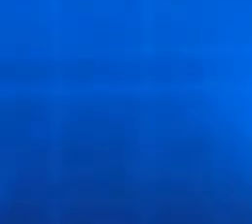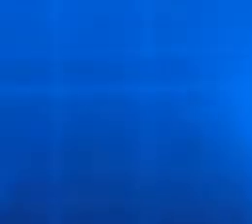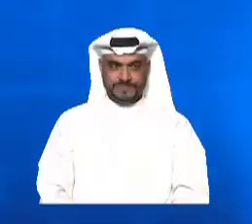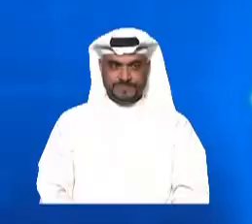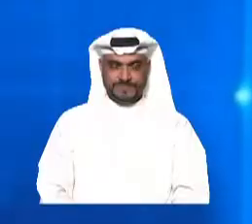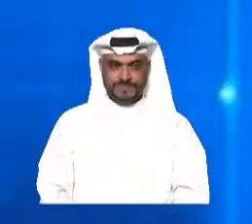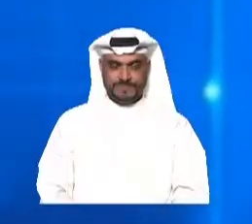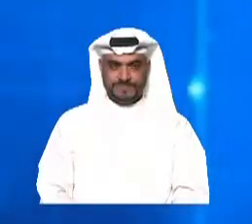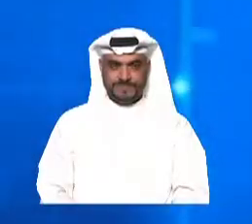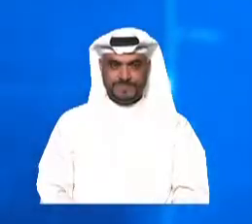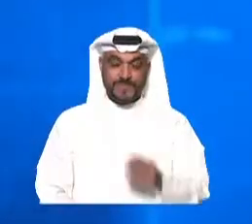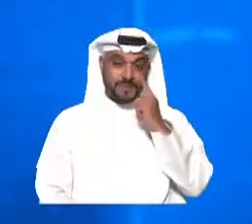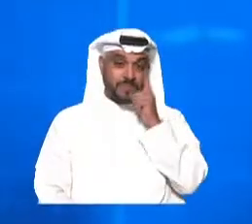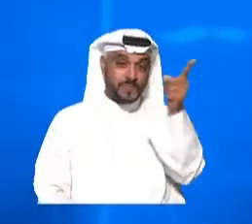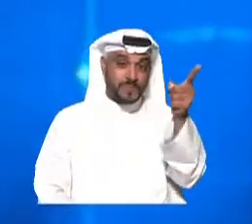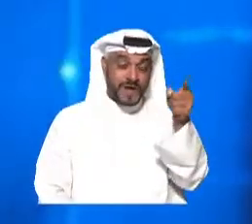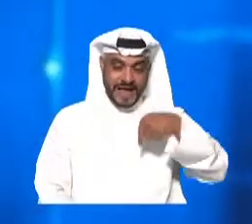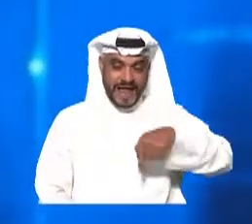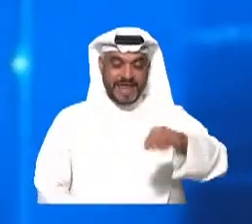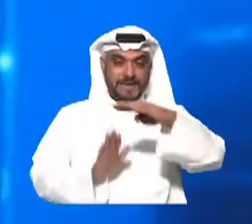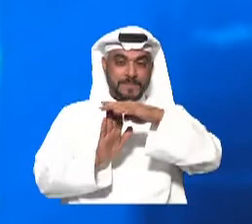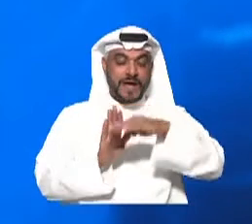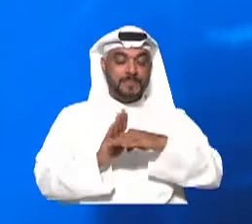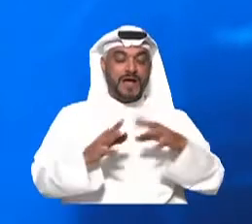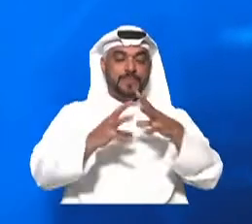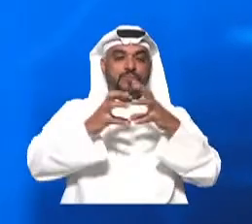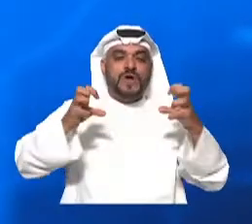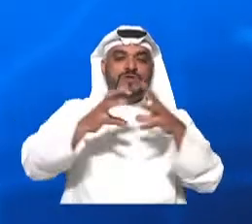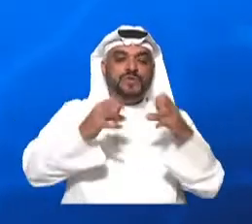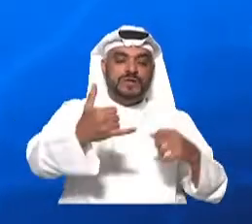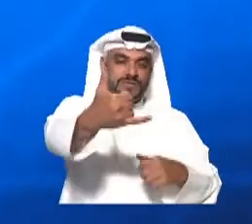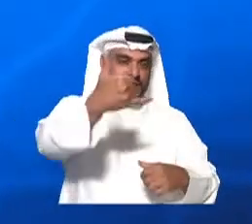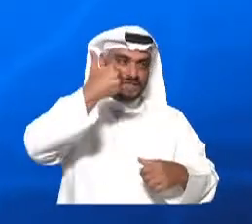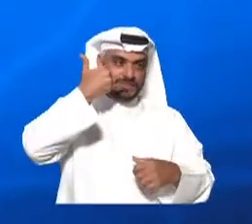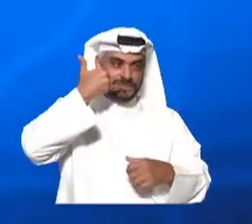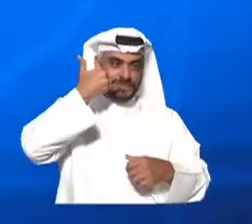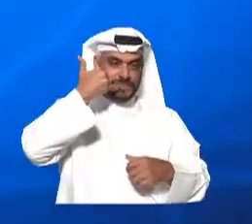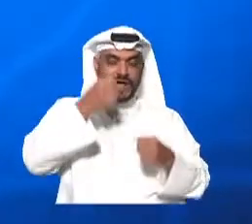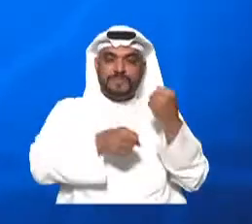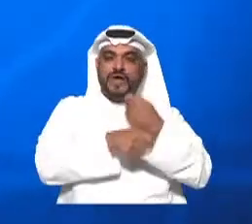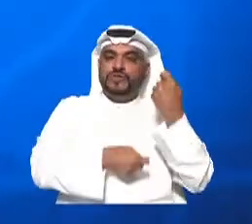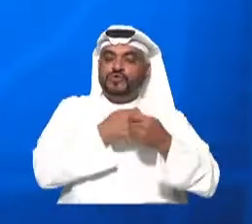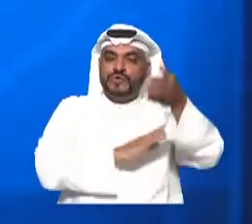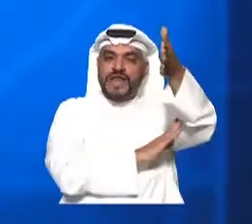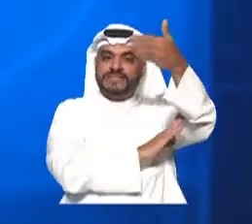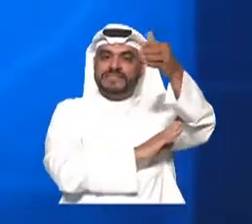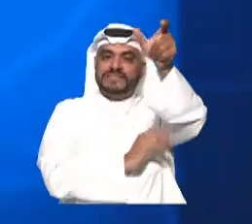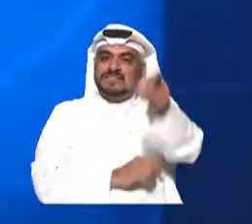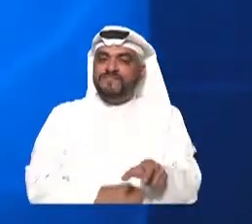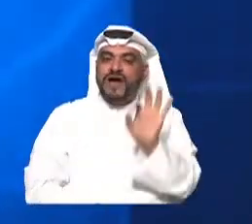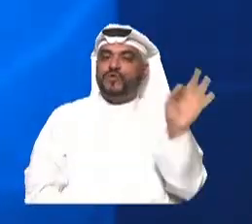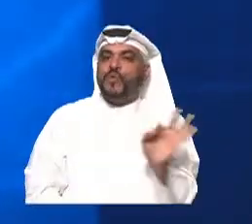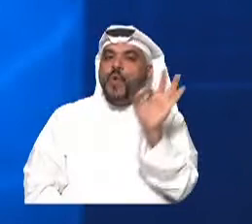إذن مشاهدينا، والمزيد حول هذا الموضوع معنا على الهاتف حمد بن عيدان القائم بالأعمال بالإنابة بسفارة